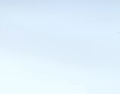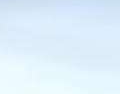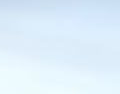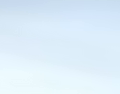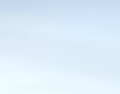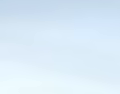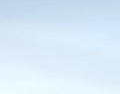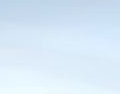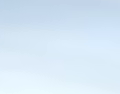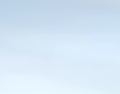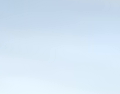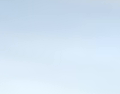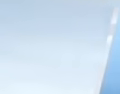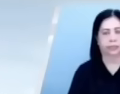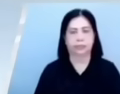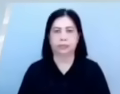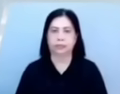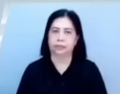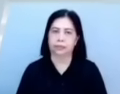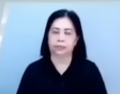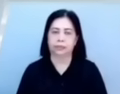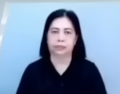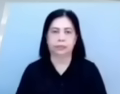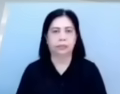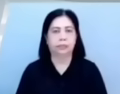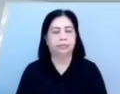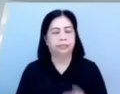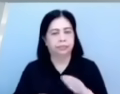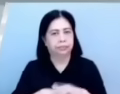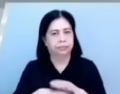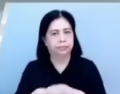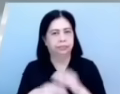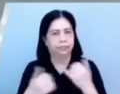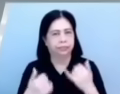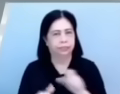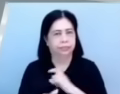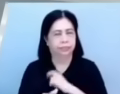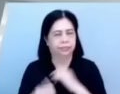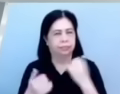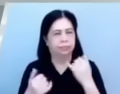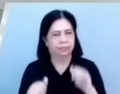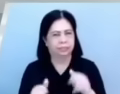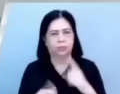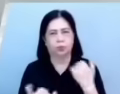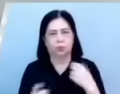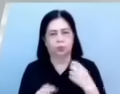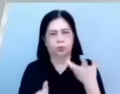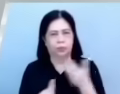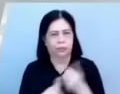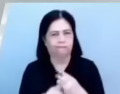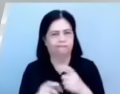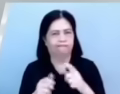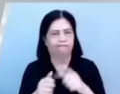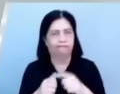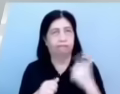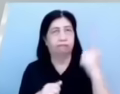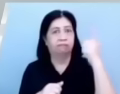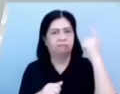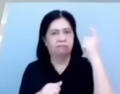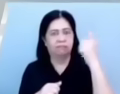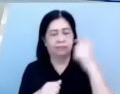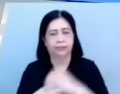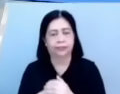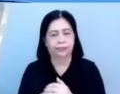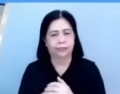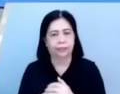Kahit maigting ang paalala ng pulisya, hindi pa rin nawala sa pagsalubong sa bagong taon ang mga natamaan ng ligaw na bala. 20